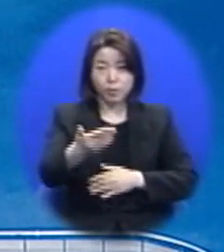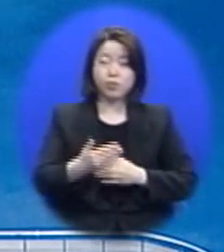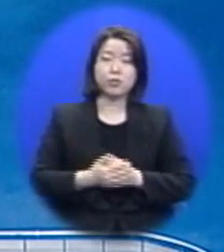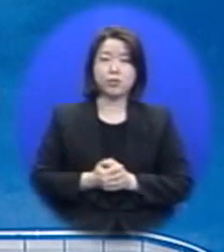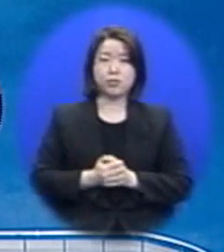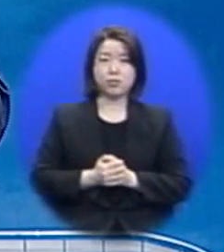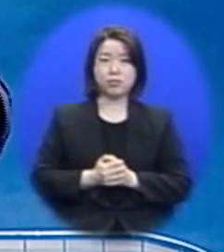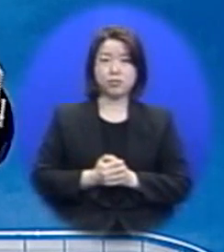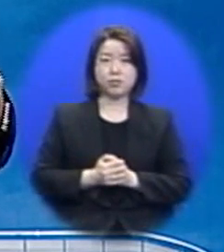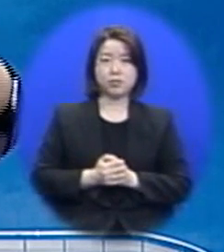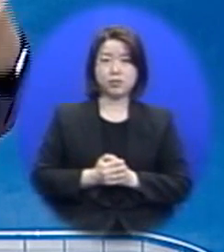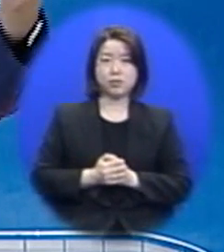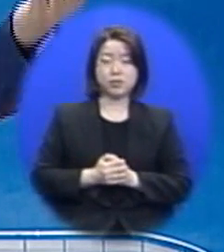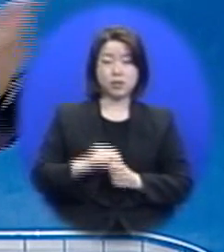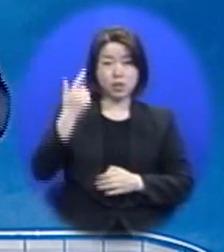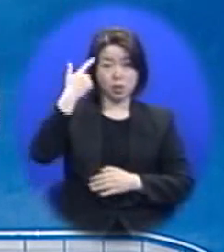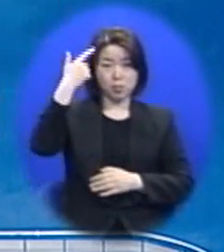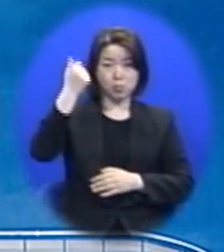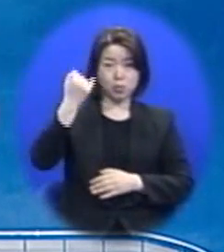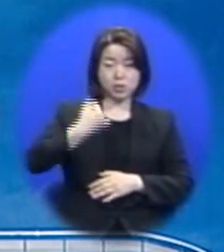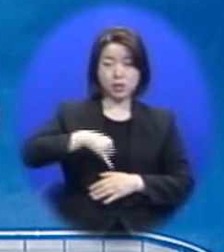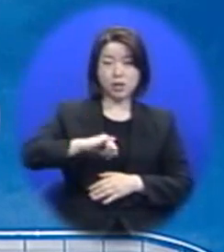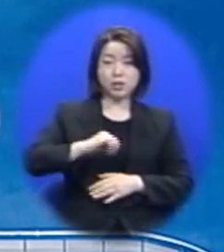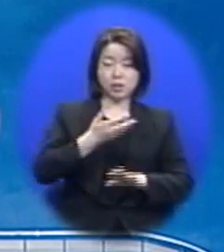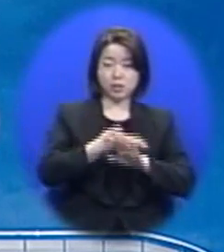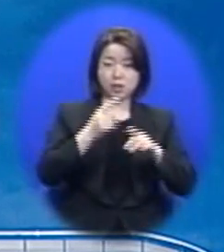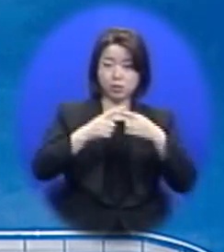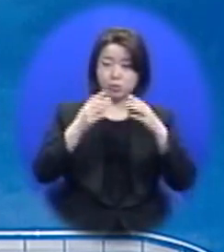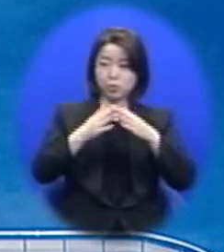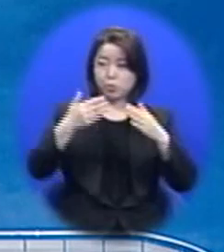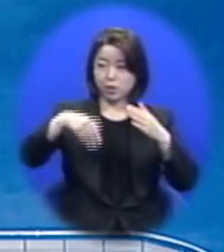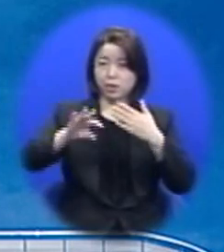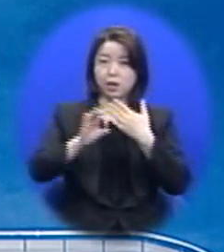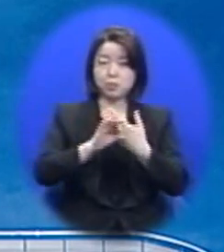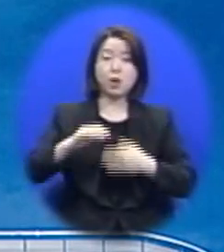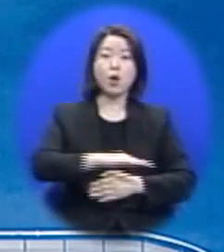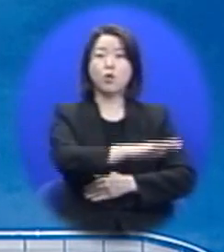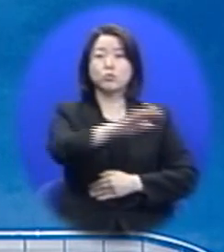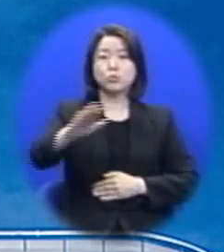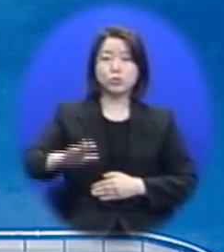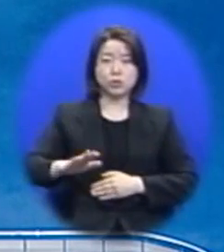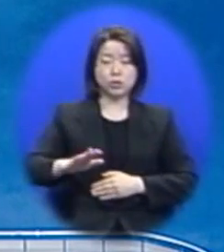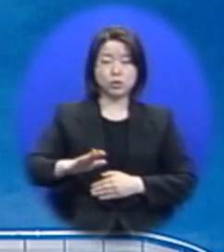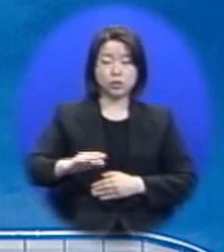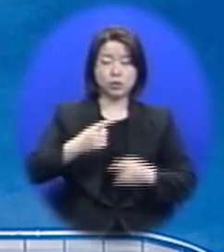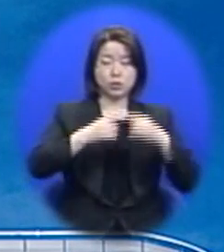그랬더라고요. 아니 목사 딸이 다른 교회 가면 우리 교회 중고등부는 어떻게 하라고